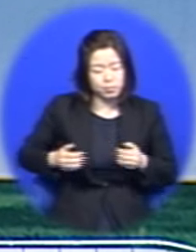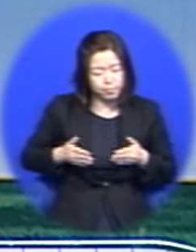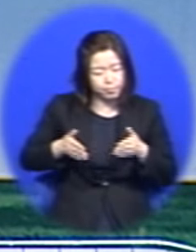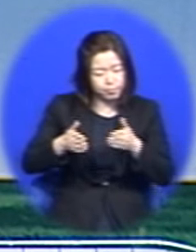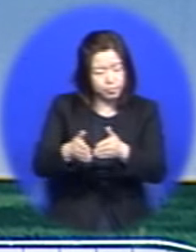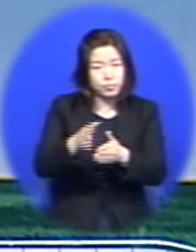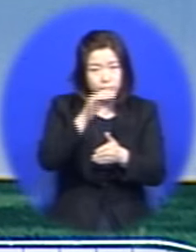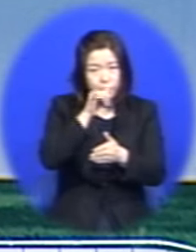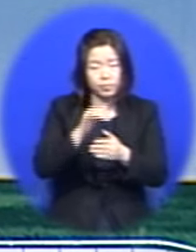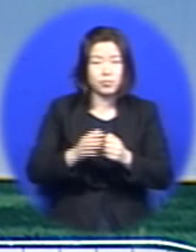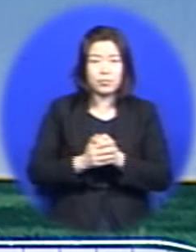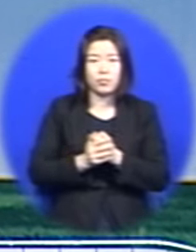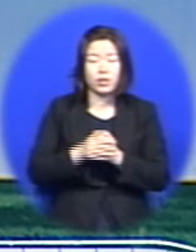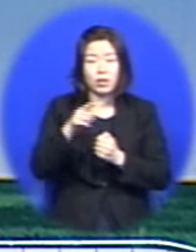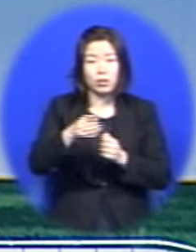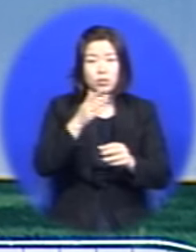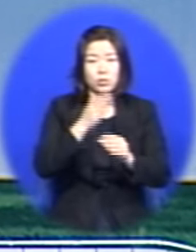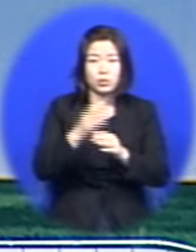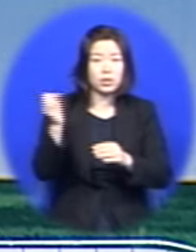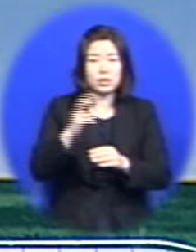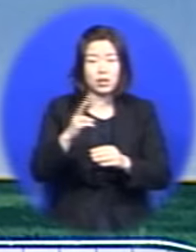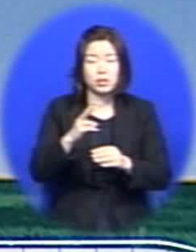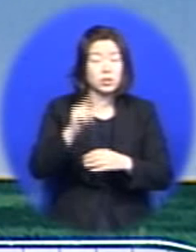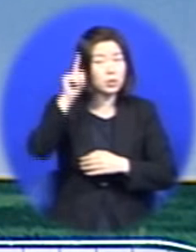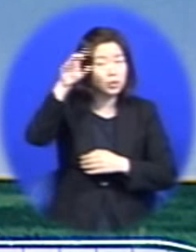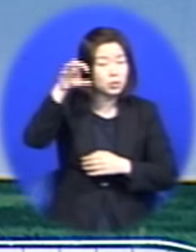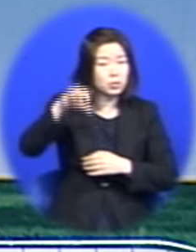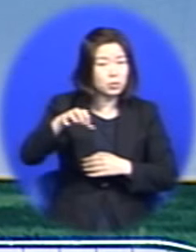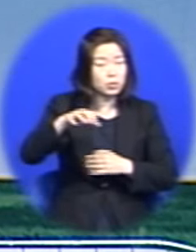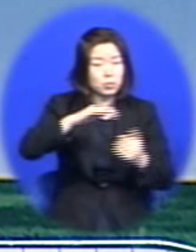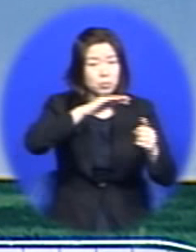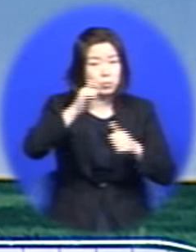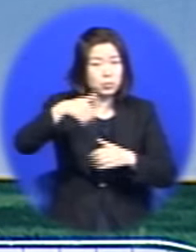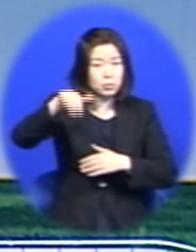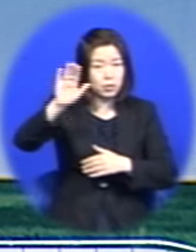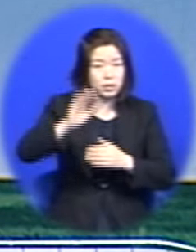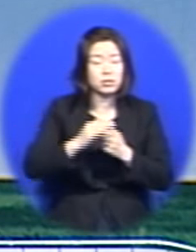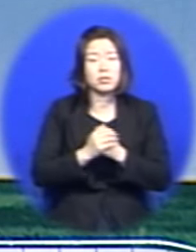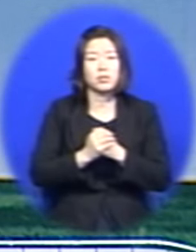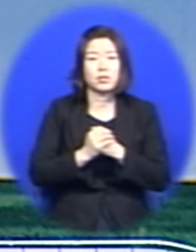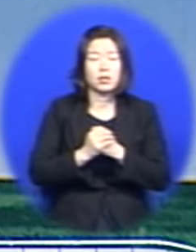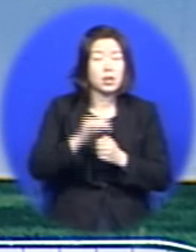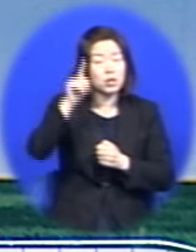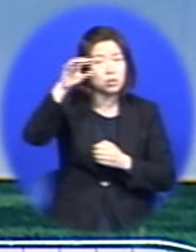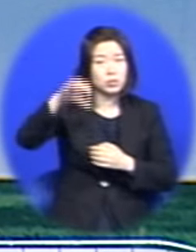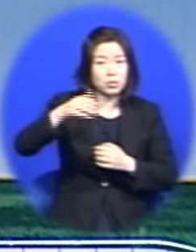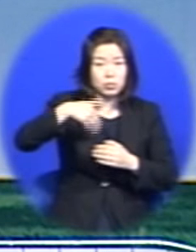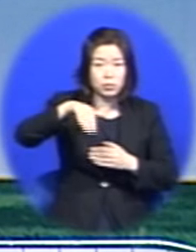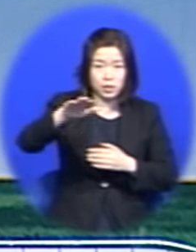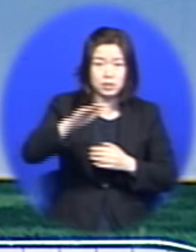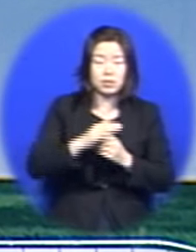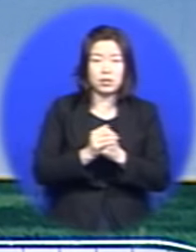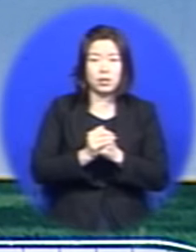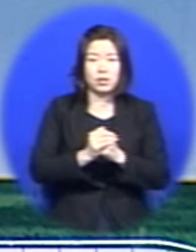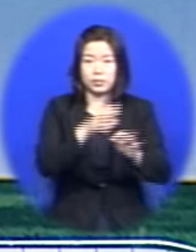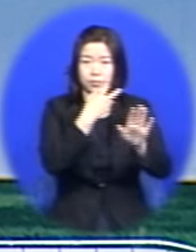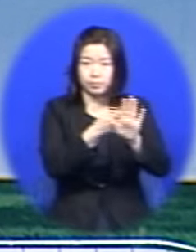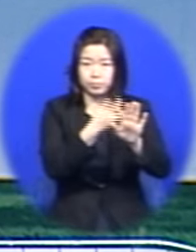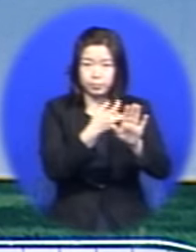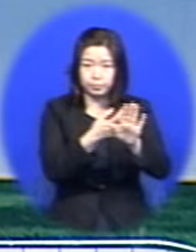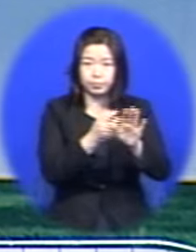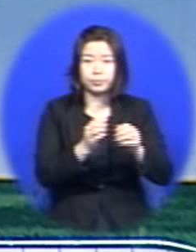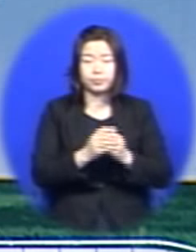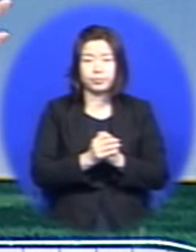전념했습니다. 그러다가 다시 그가 천국으로 부름을 받았어요. 천국에 갔어요. 문을